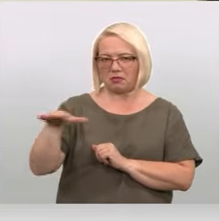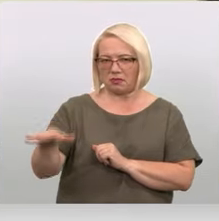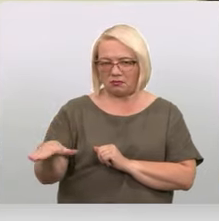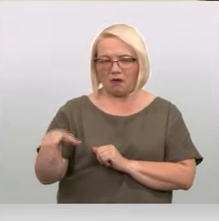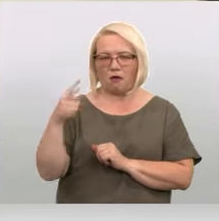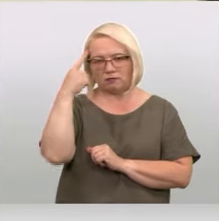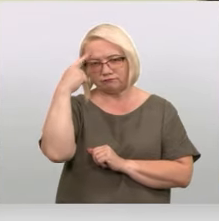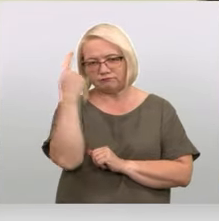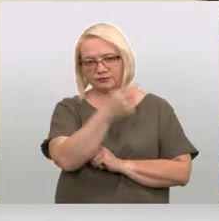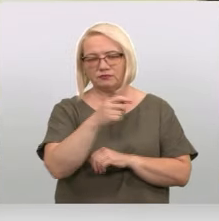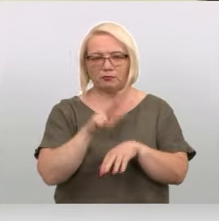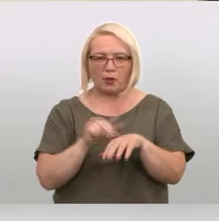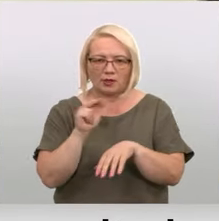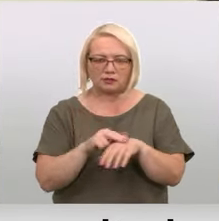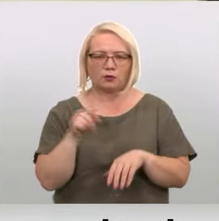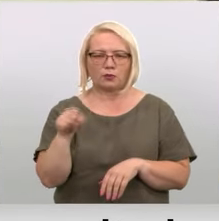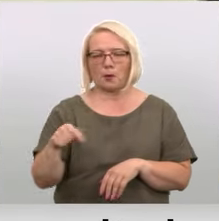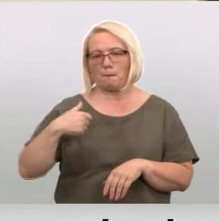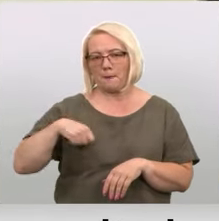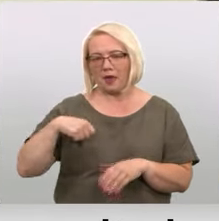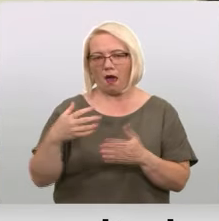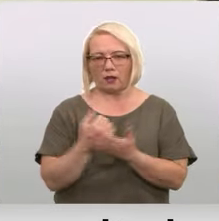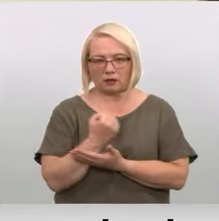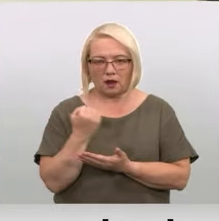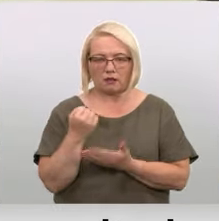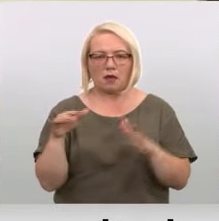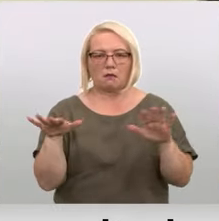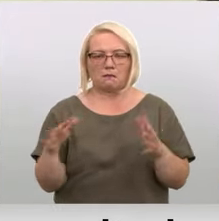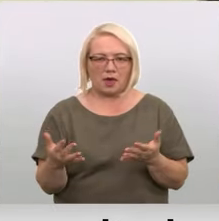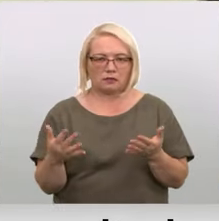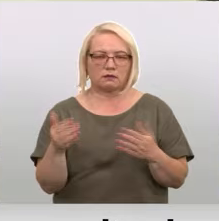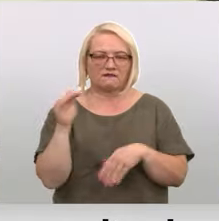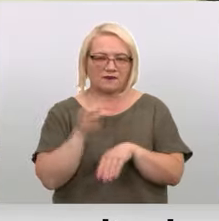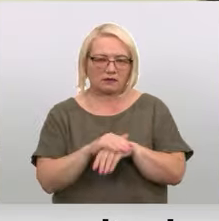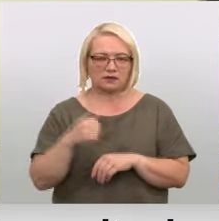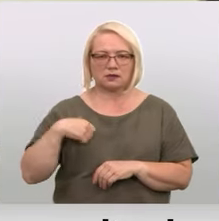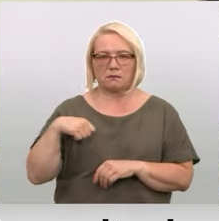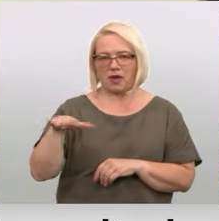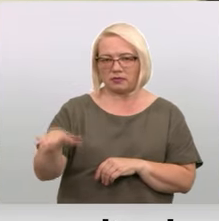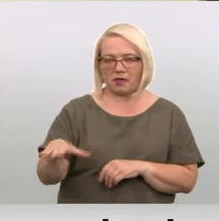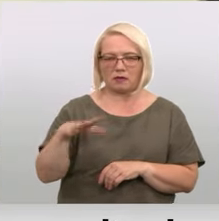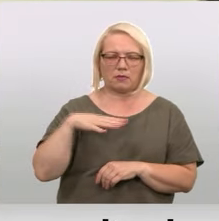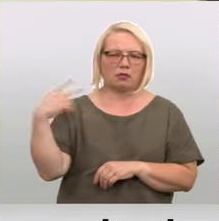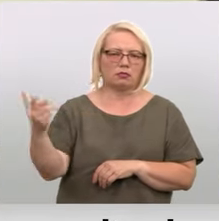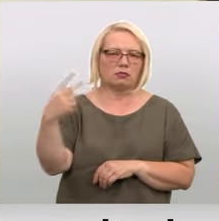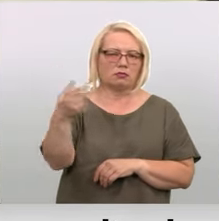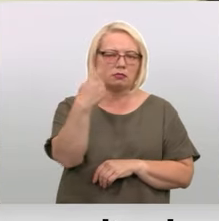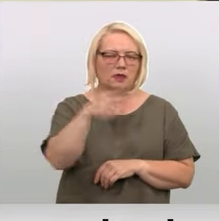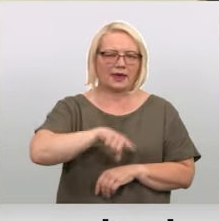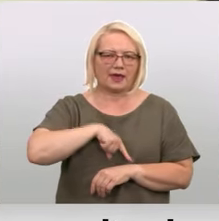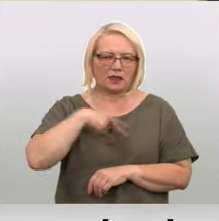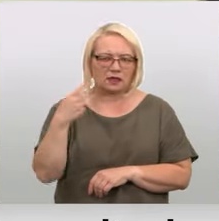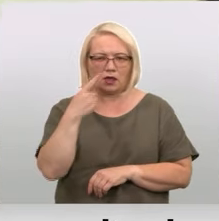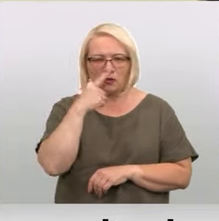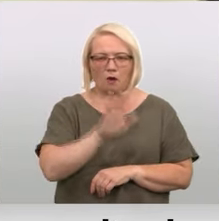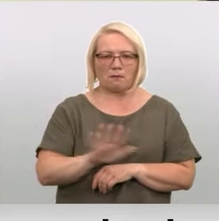noziņojis valsts policijai un tādā veidā meitenīte bija atradusies. Bet nu, faktiski meitenīte bija diezgan ilgi klaiņojusi no